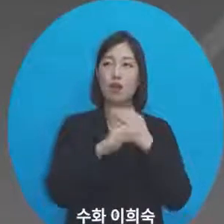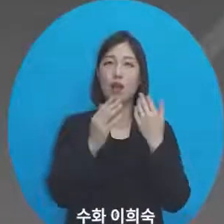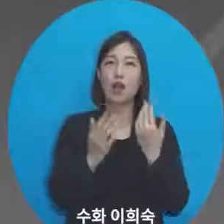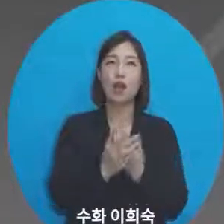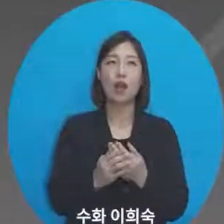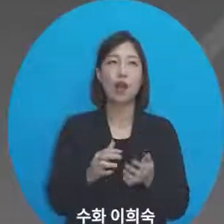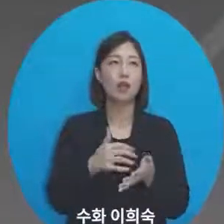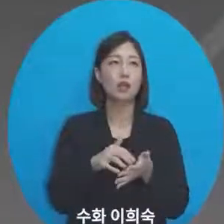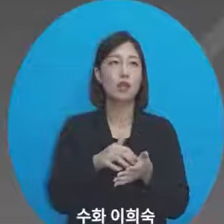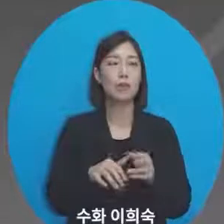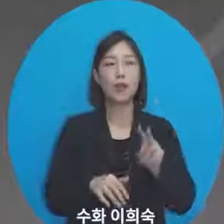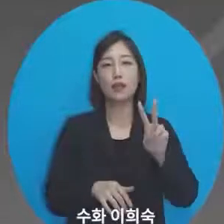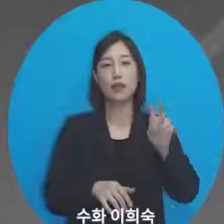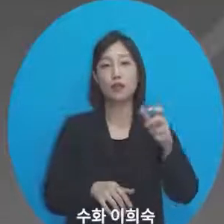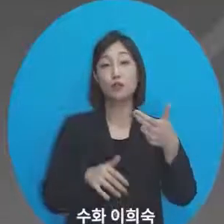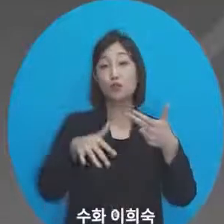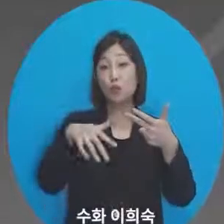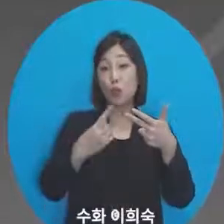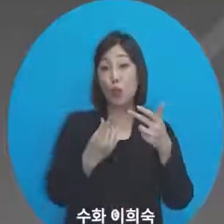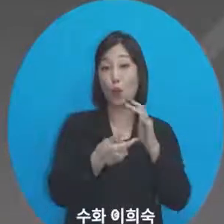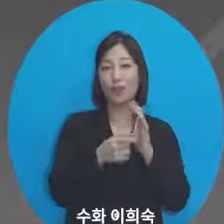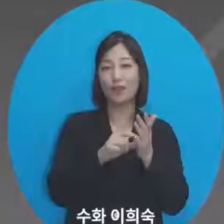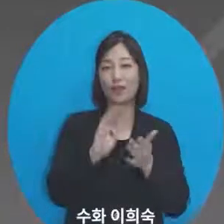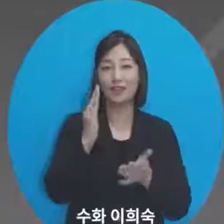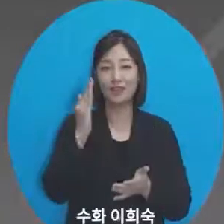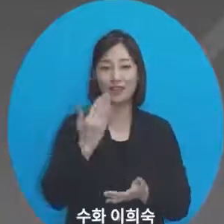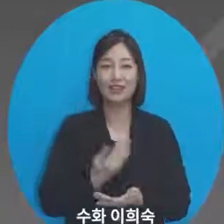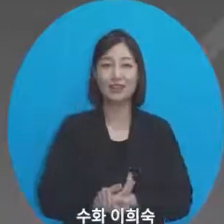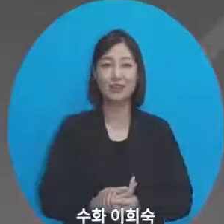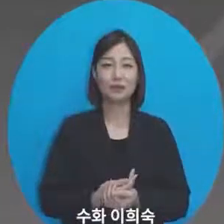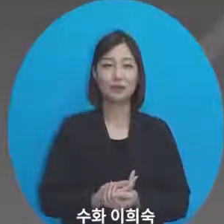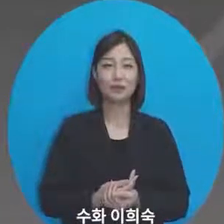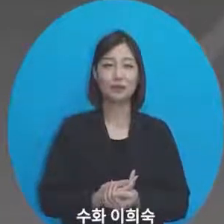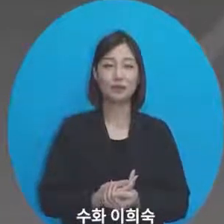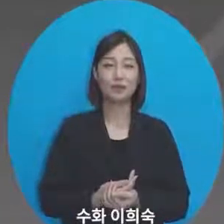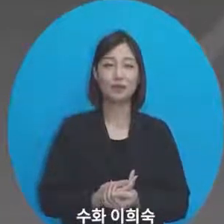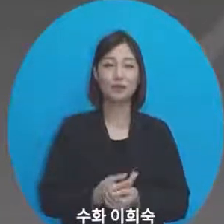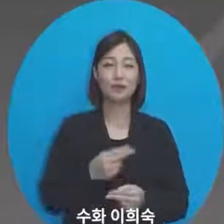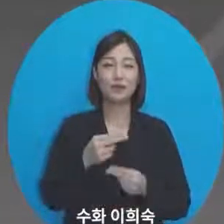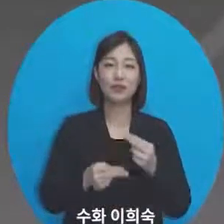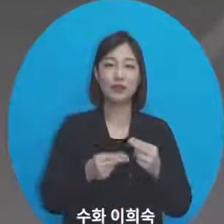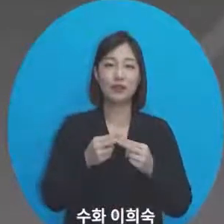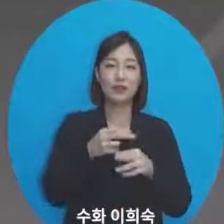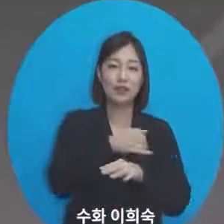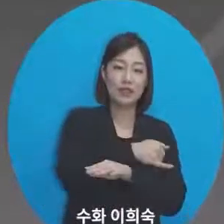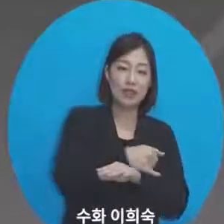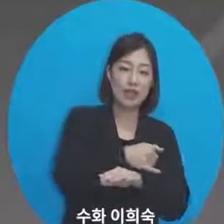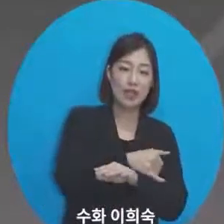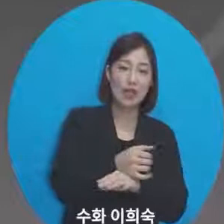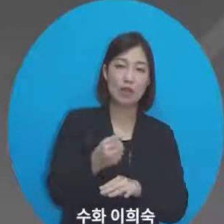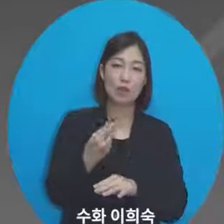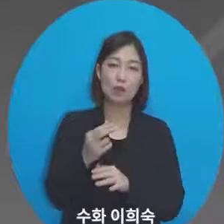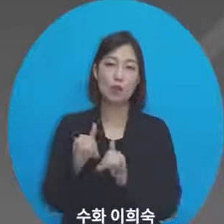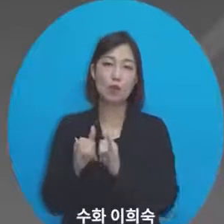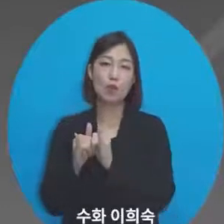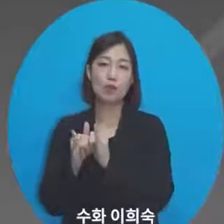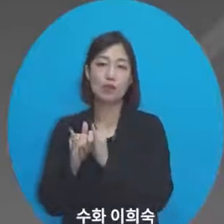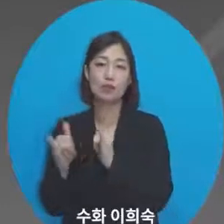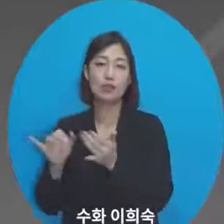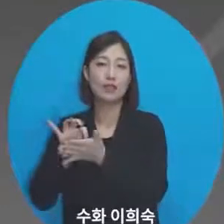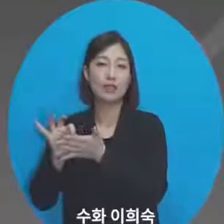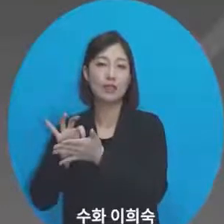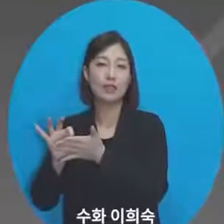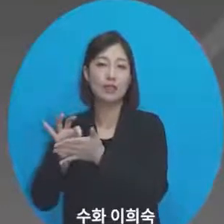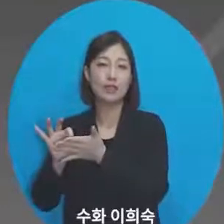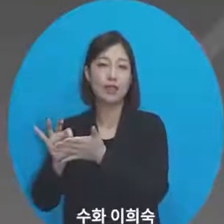있습니다. 유니버셜 디자인의 원칙상 접근과 이용하기 적절한 시간을 부여해서 사용자의 특성에 맞는